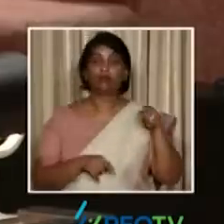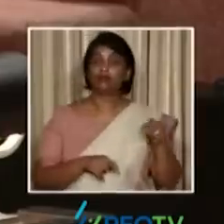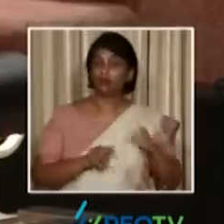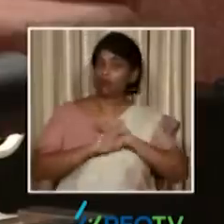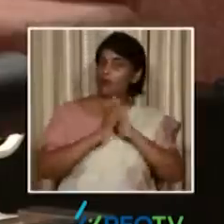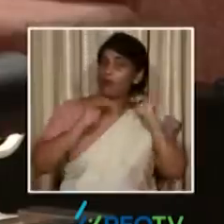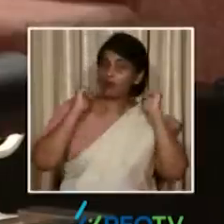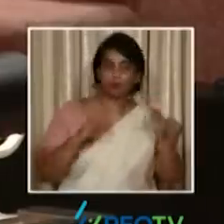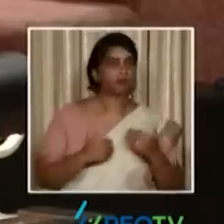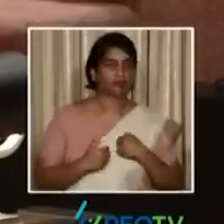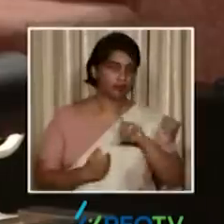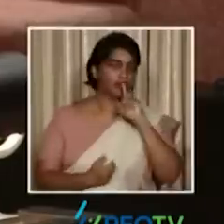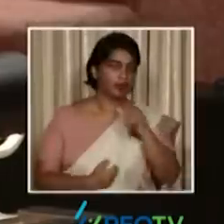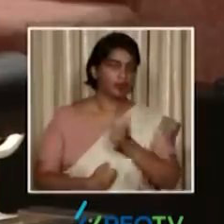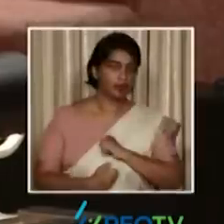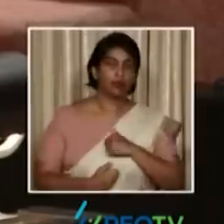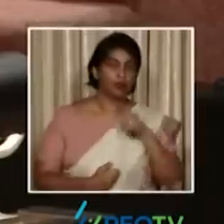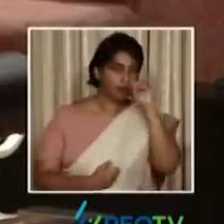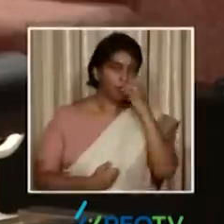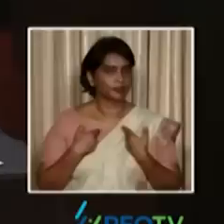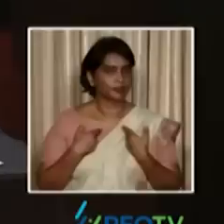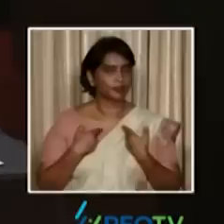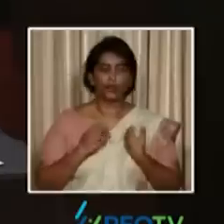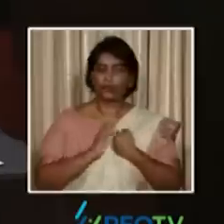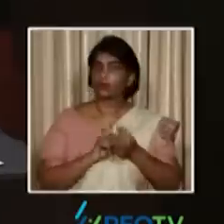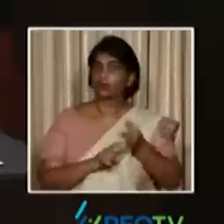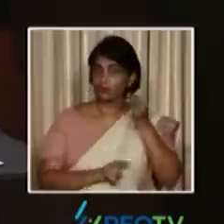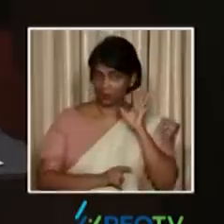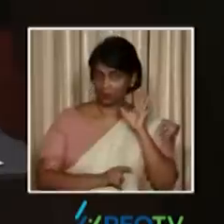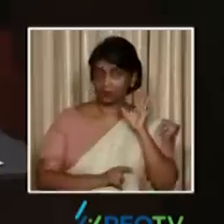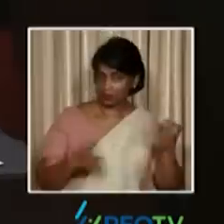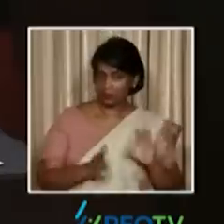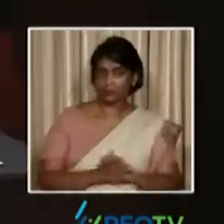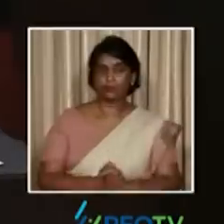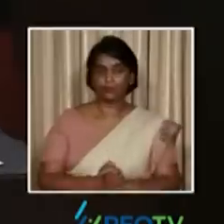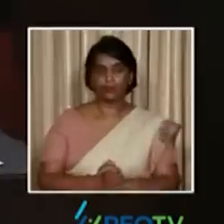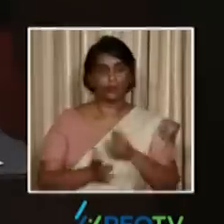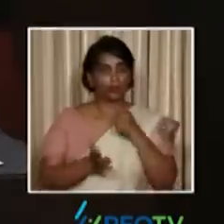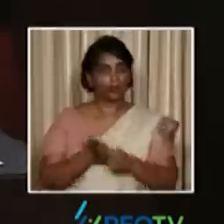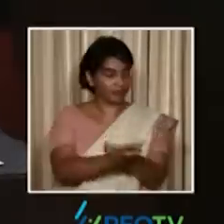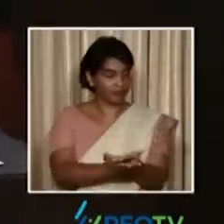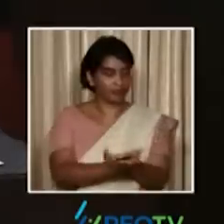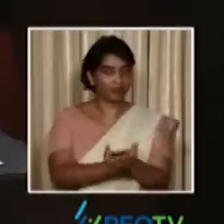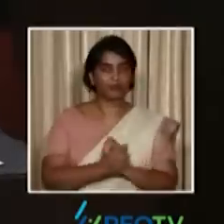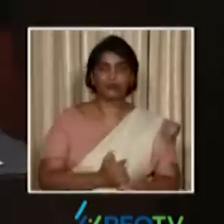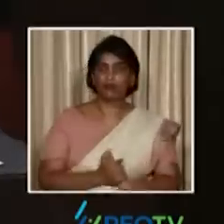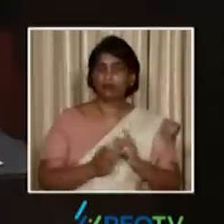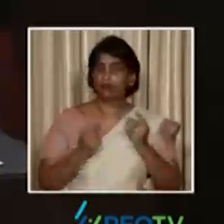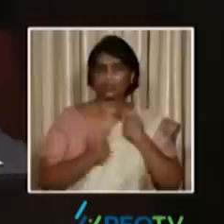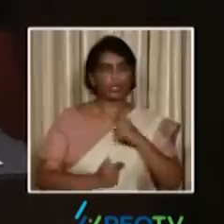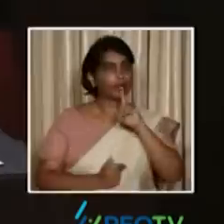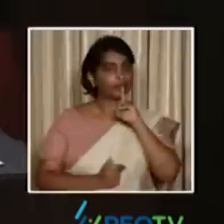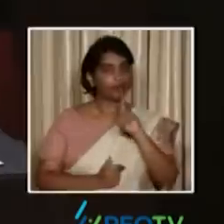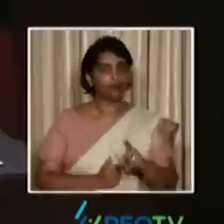ඔක්කොම වෙයි කියලා මා කියන්න කැමති මාස 4කින් අපි බලමු කියලා. ජනාධිපතිතුමා කතාව කරලා ගිවිසුමත් සභාගත කරලා ඒ මොහොතේම